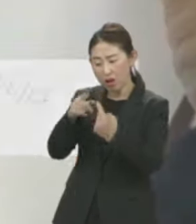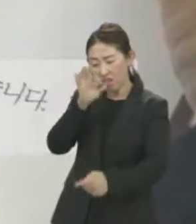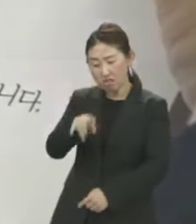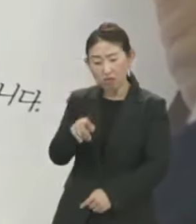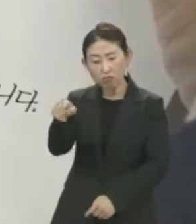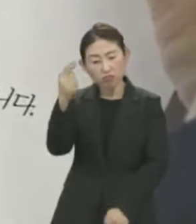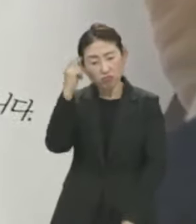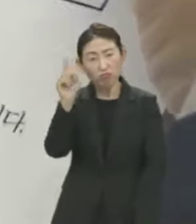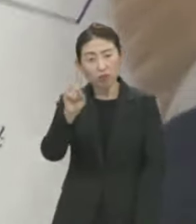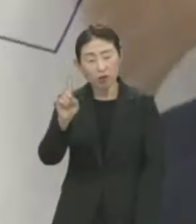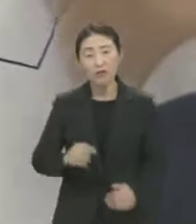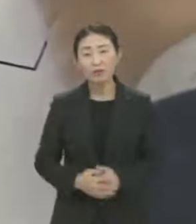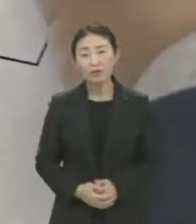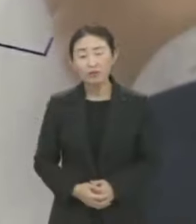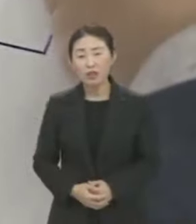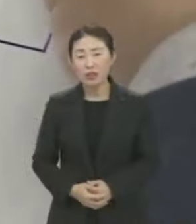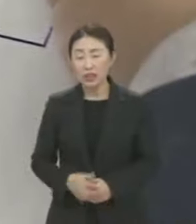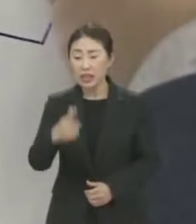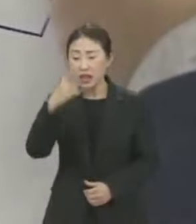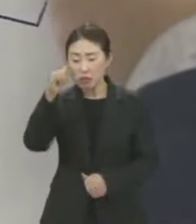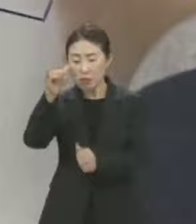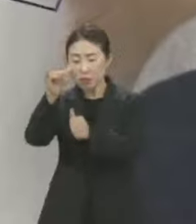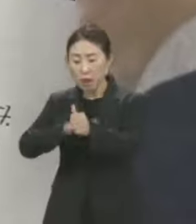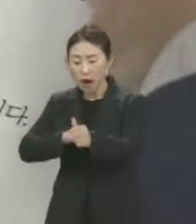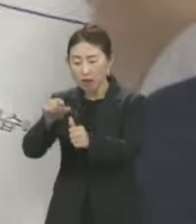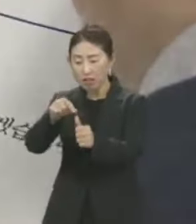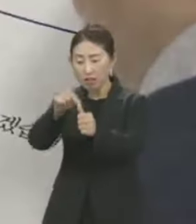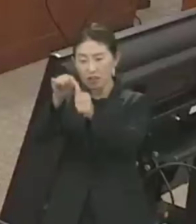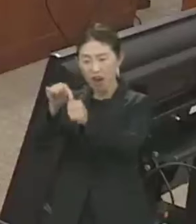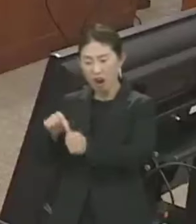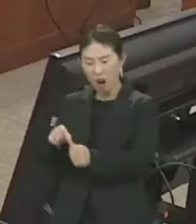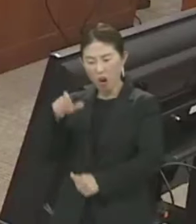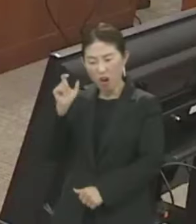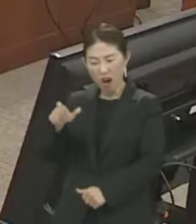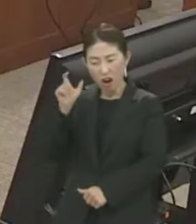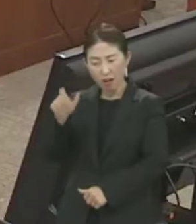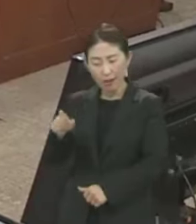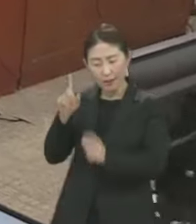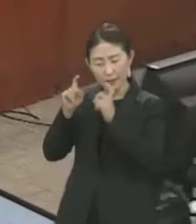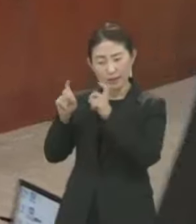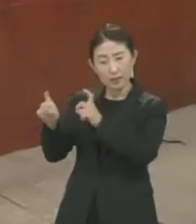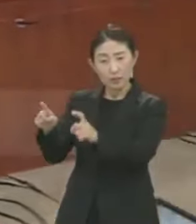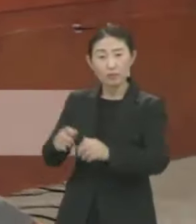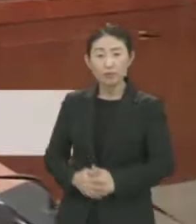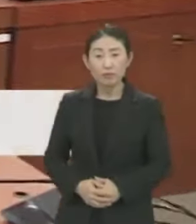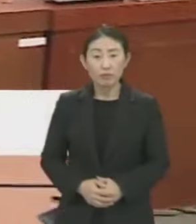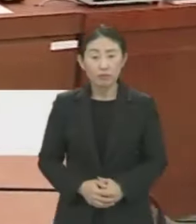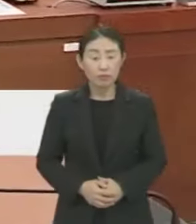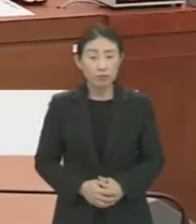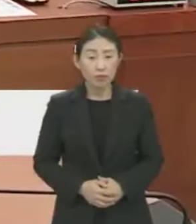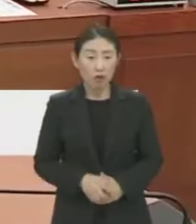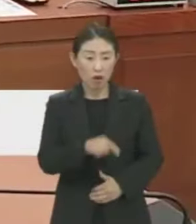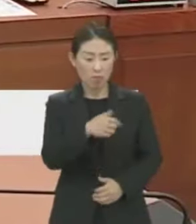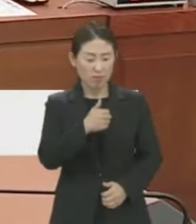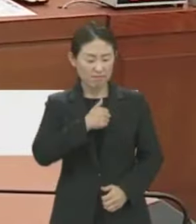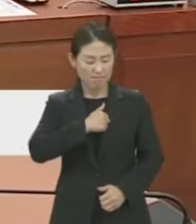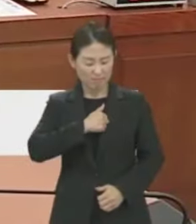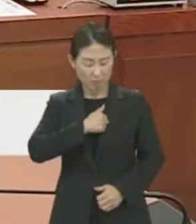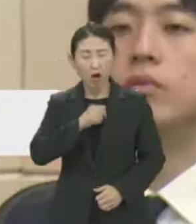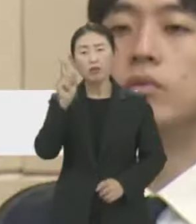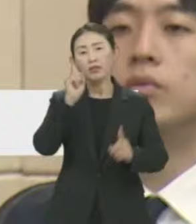생각하십니까? 친일 뉴라이트 역사관 강화 목적이 아니냐는 의혹과 함께 천안 독립기념관의 위상훼손 우려